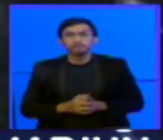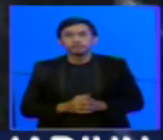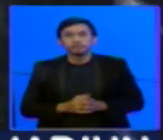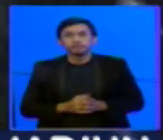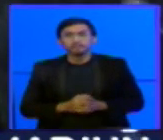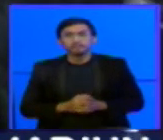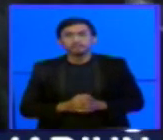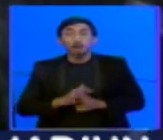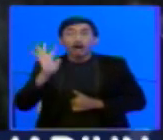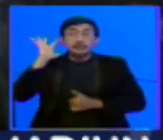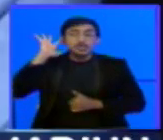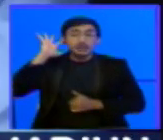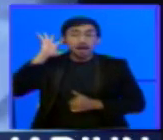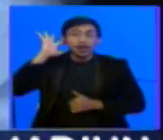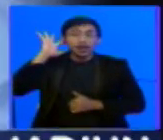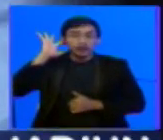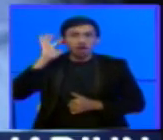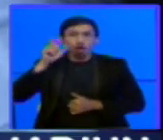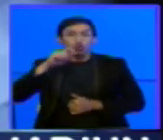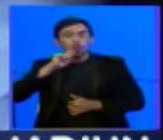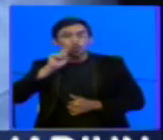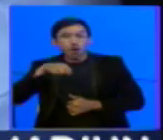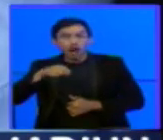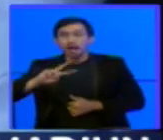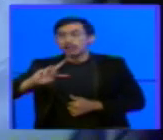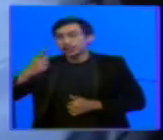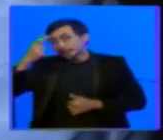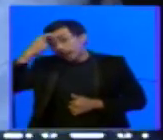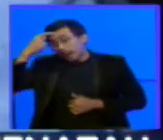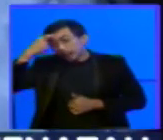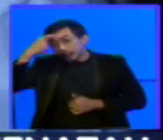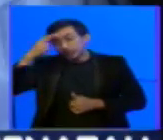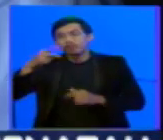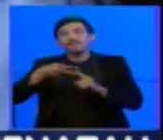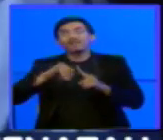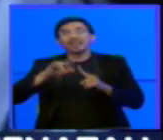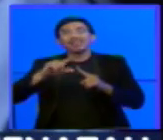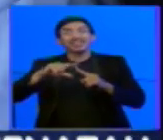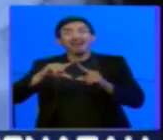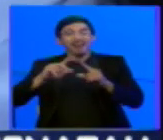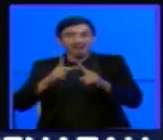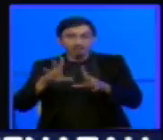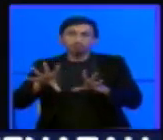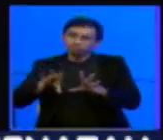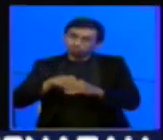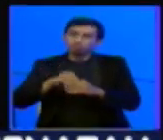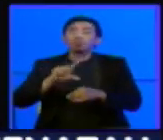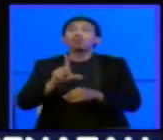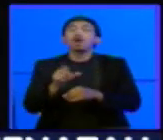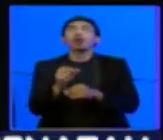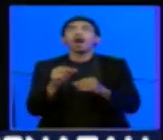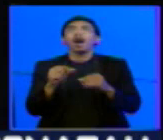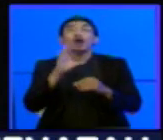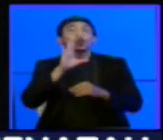yang sudah lansia dan sakit. Fitra bergabung menjadi relawan sejak Agustus 2020 dan sudah memakamkan